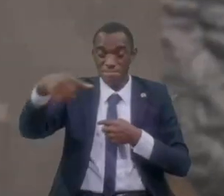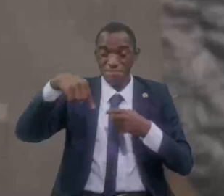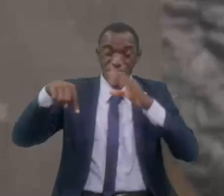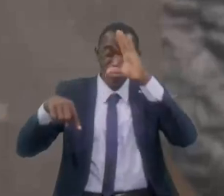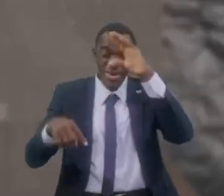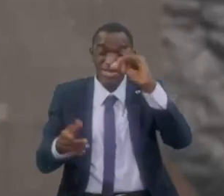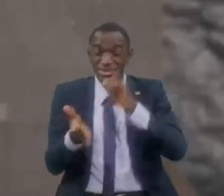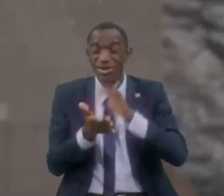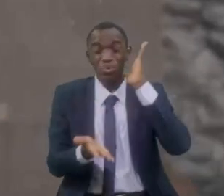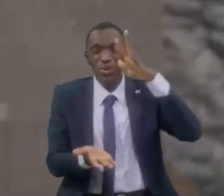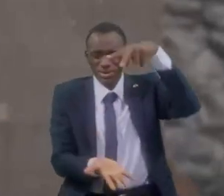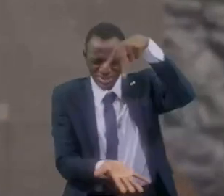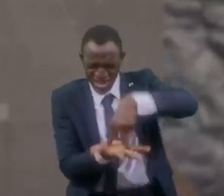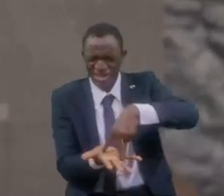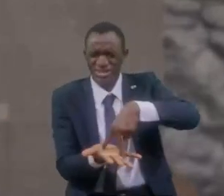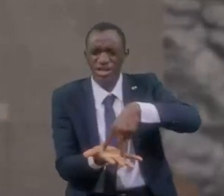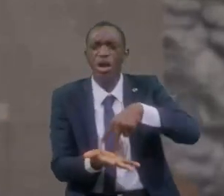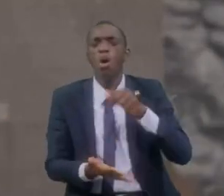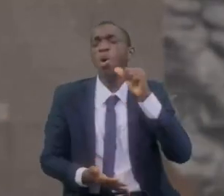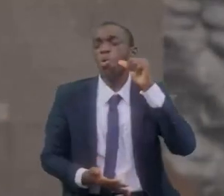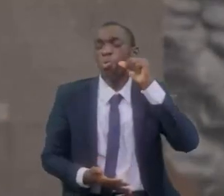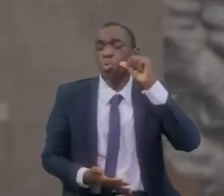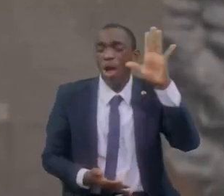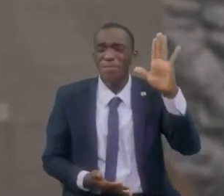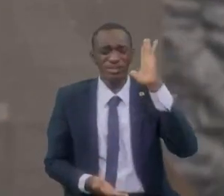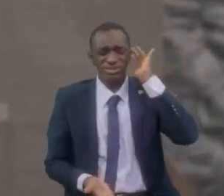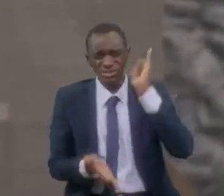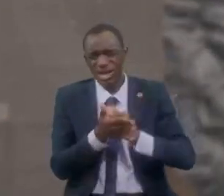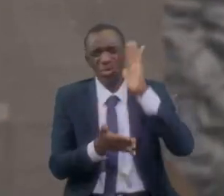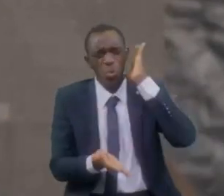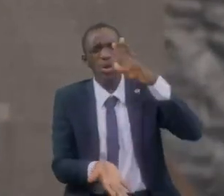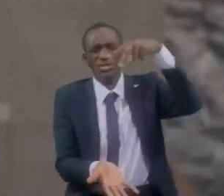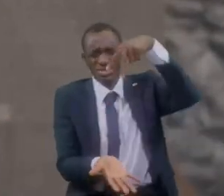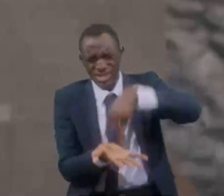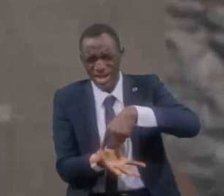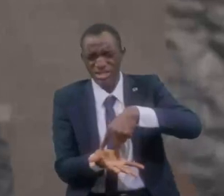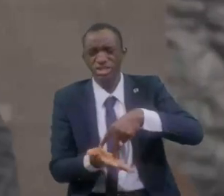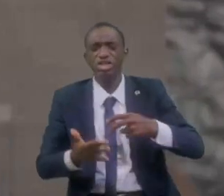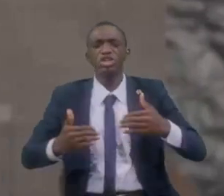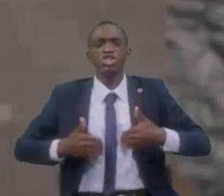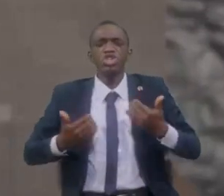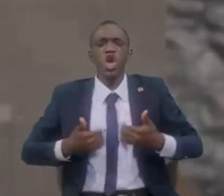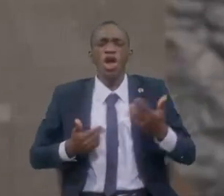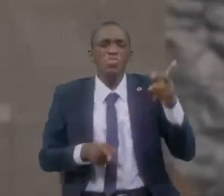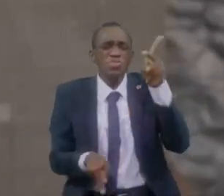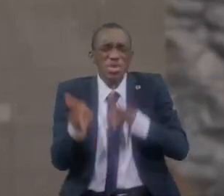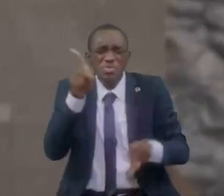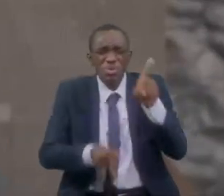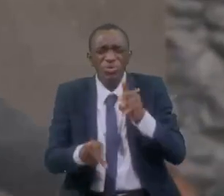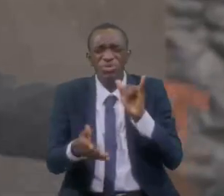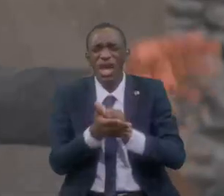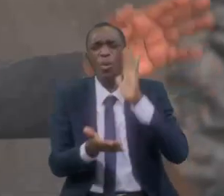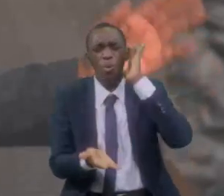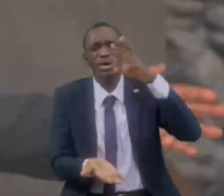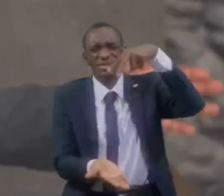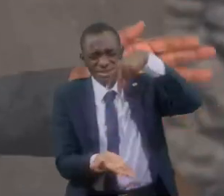Les hommes qui vont tenir, les femmes qui vont tenir, les jeunes qui vont